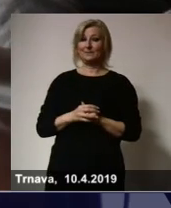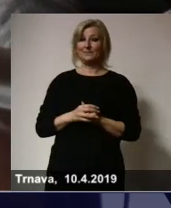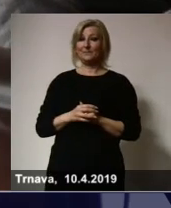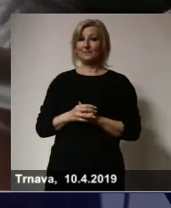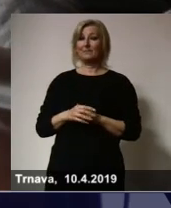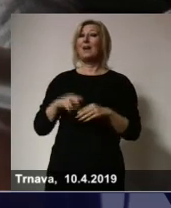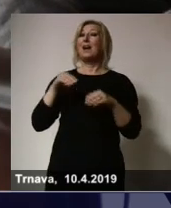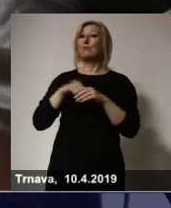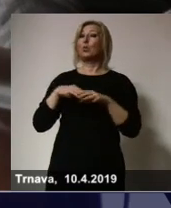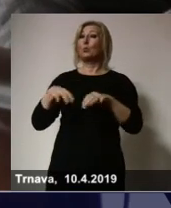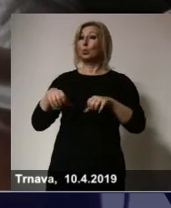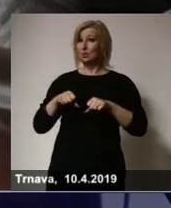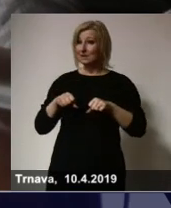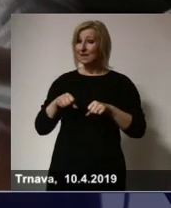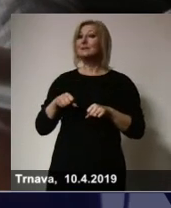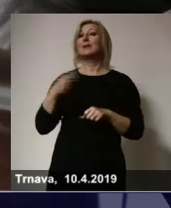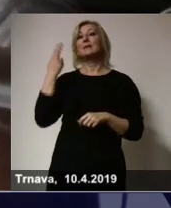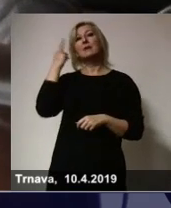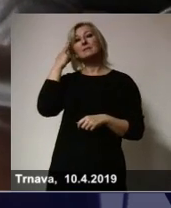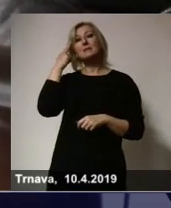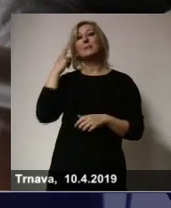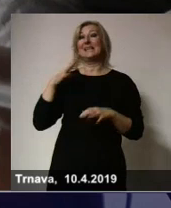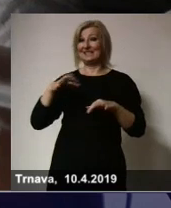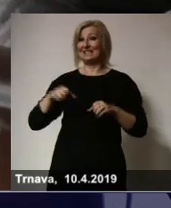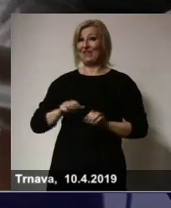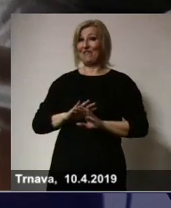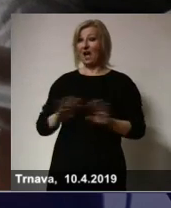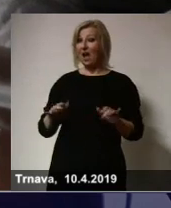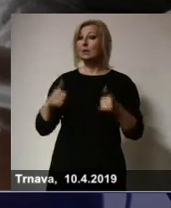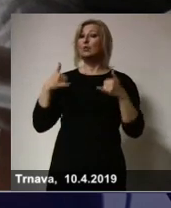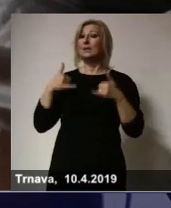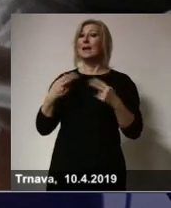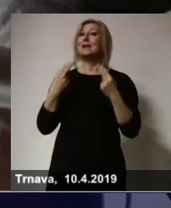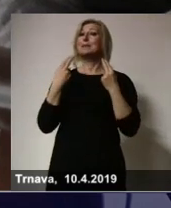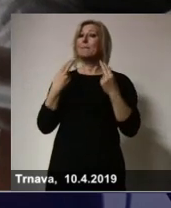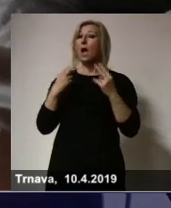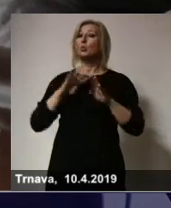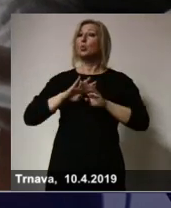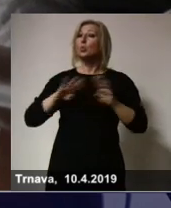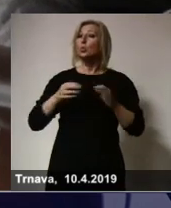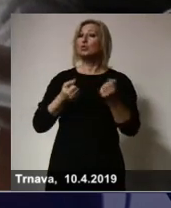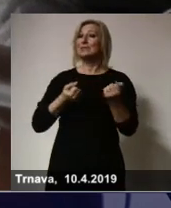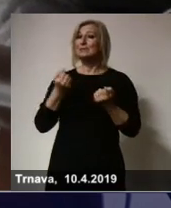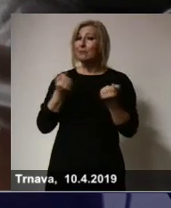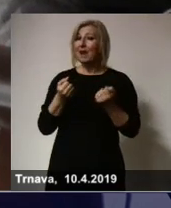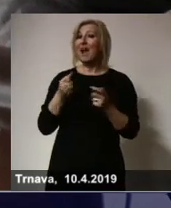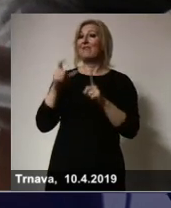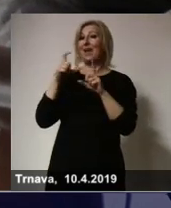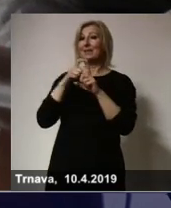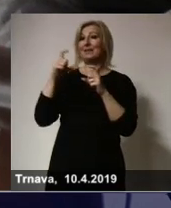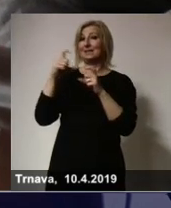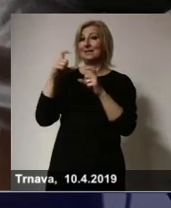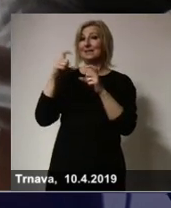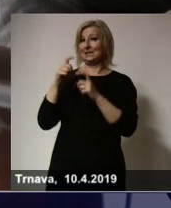týmto uznesením schválime, že prechádza tento majetok do správy DSS Zavar a rozšíri sa